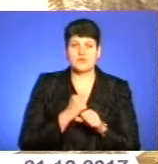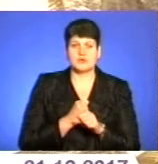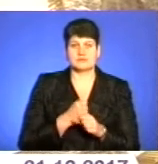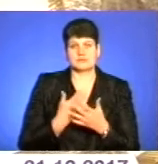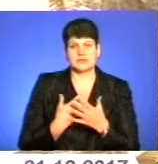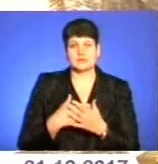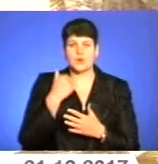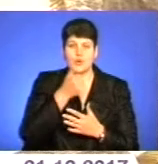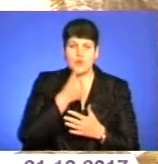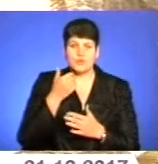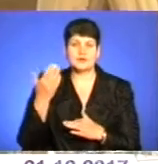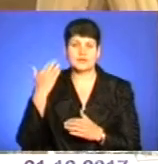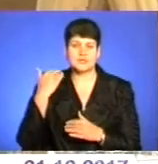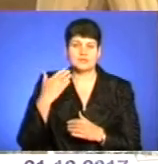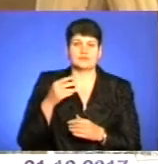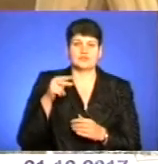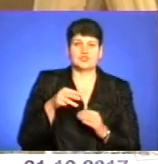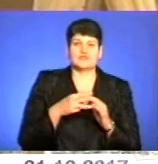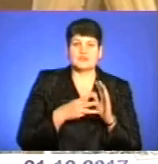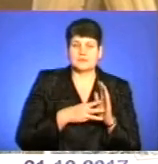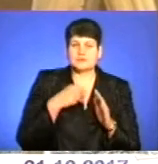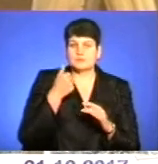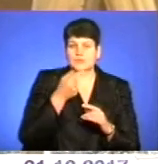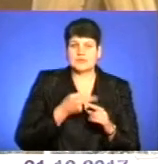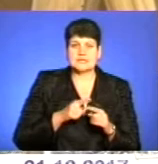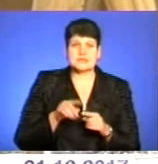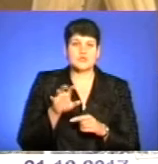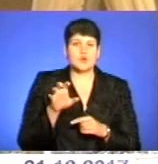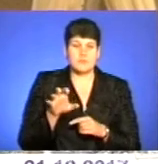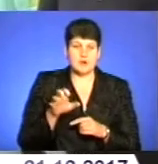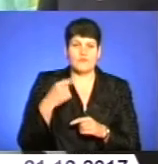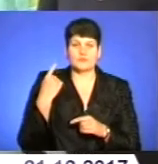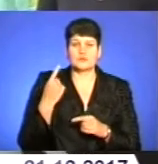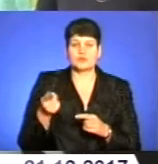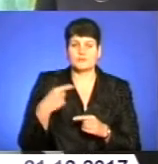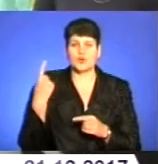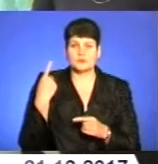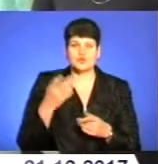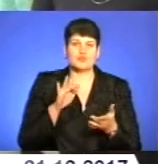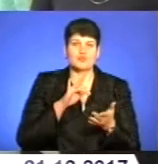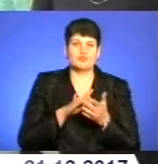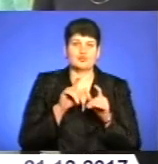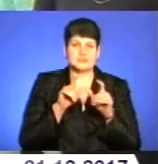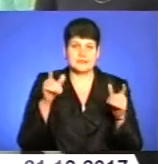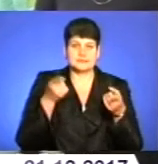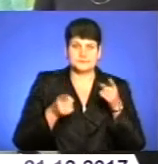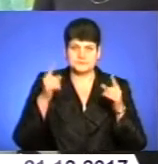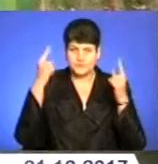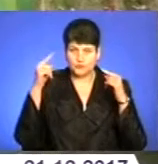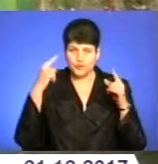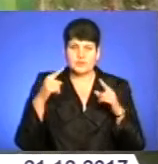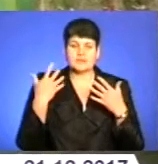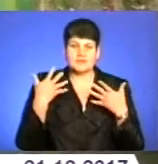року. Напередодні 2018-го – це собака. У Тернопільському обласному центрі еколого-натуралістичної творчості, де вже